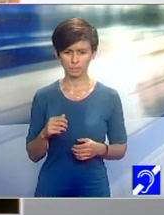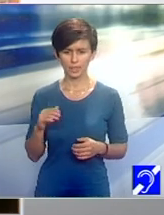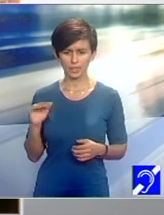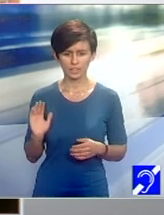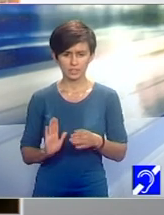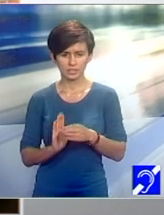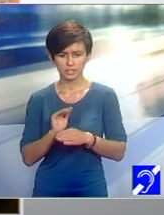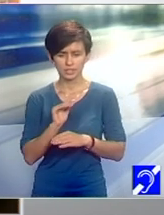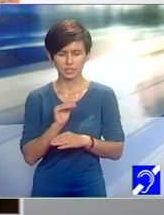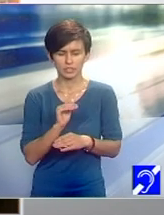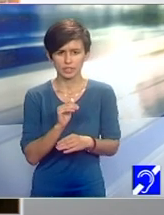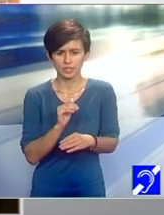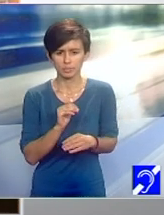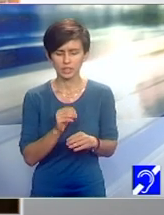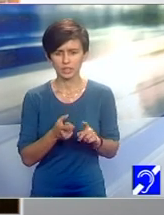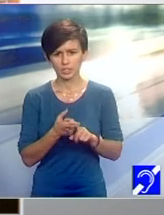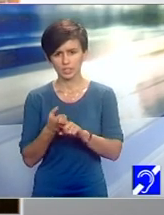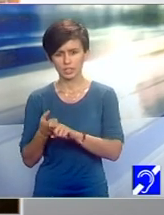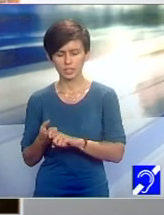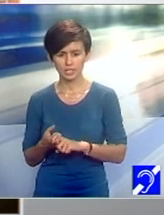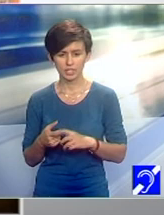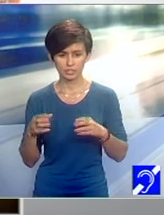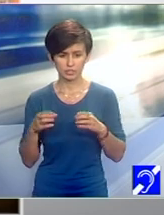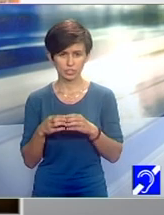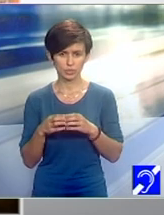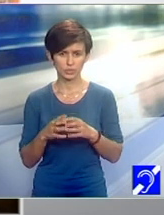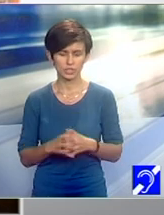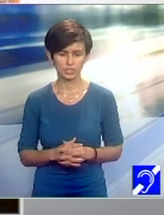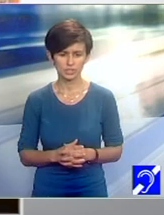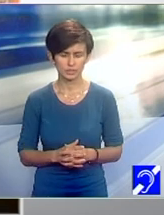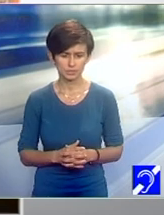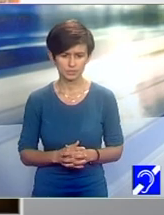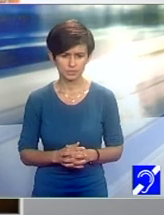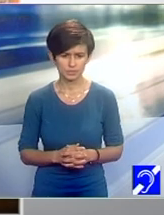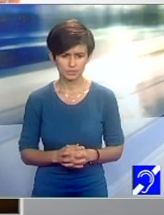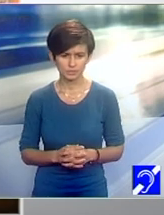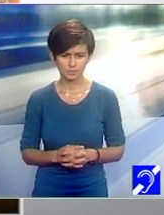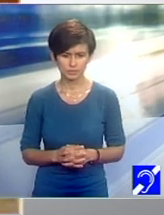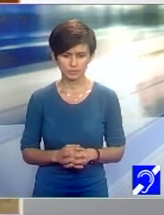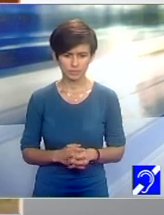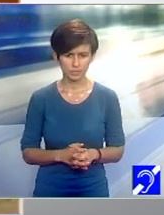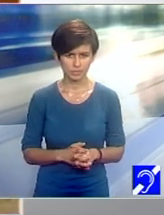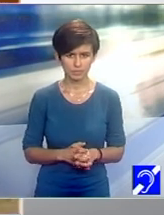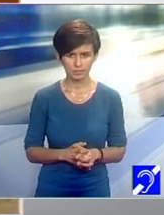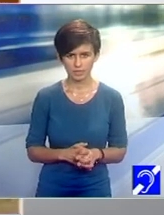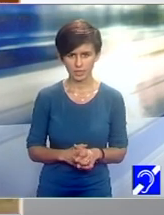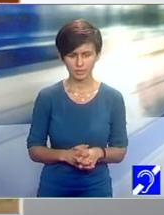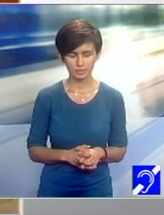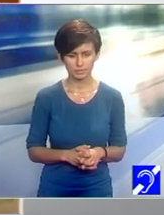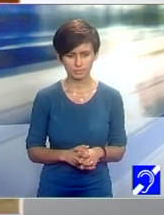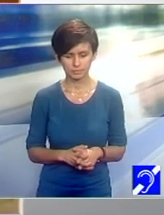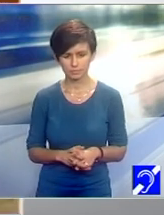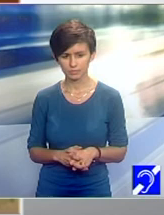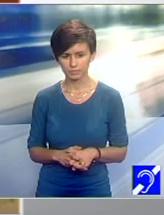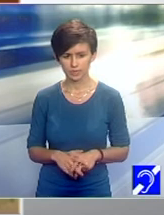deveni cooperanți unii cu alții. Mulțumim foarte mult! De a recurge la respect. La